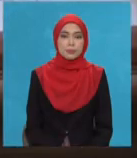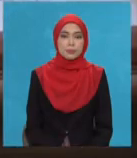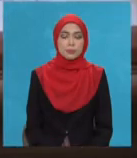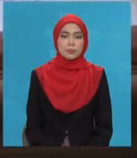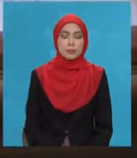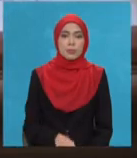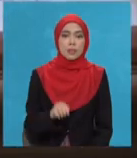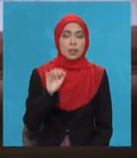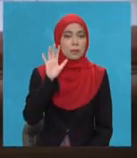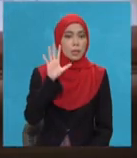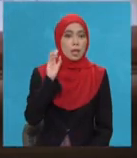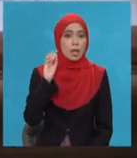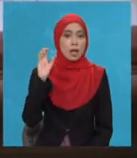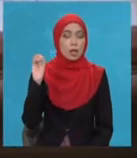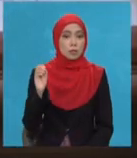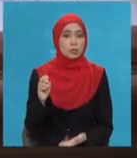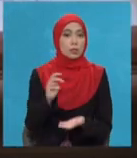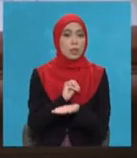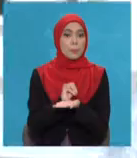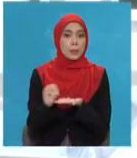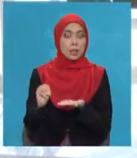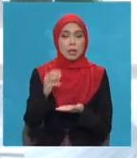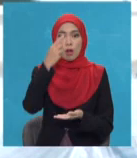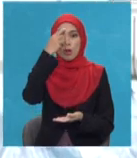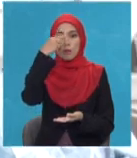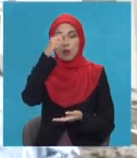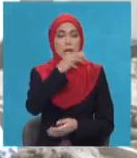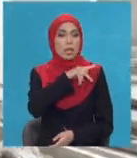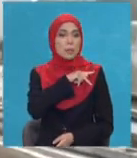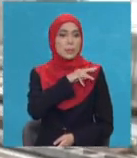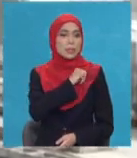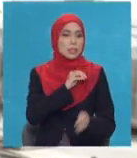500 juta Ringgit telah diperuntukkan bagi kemajuan